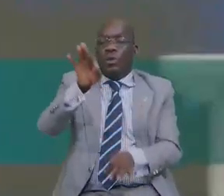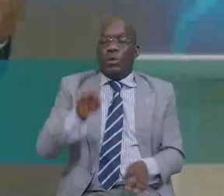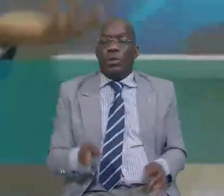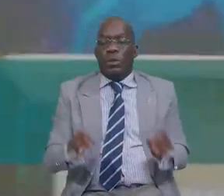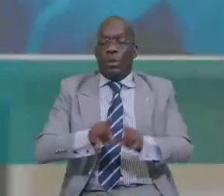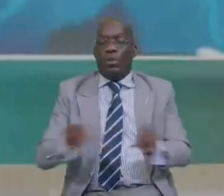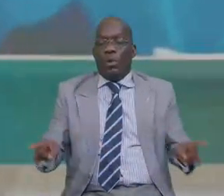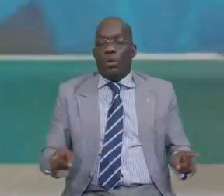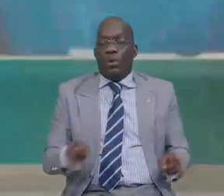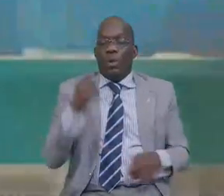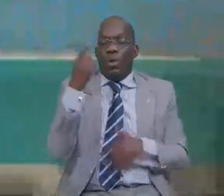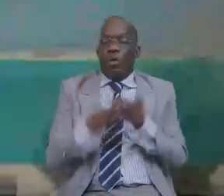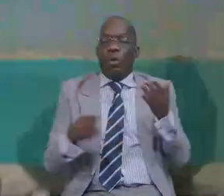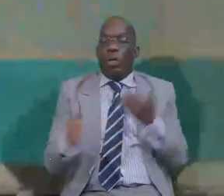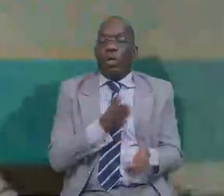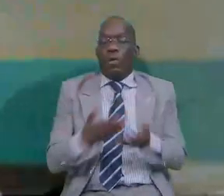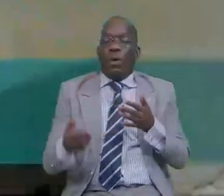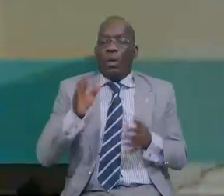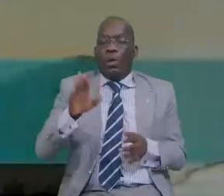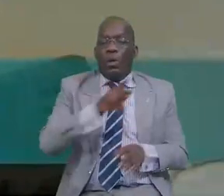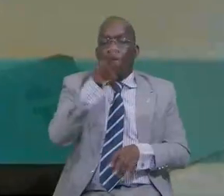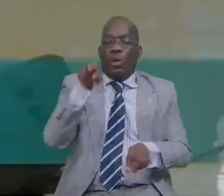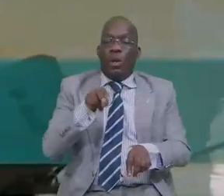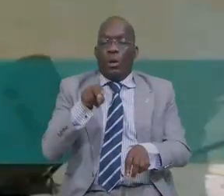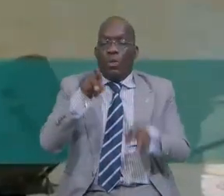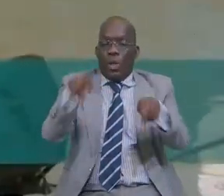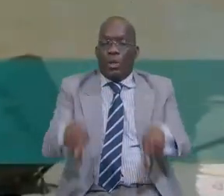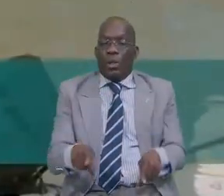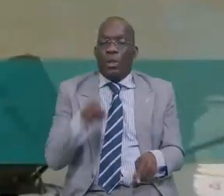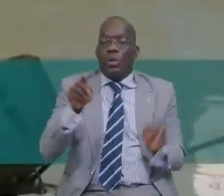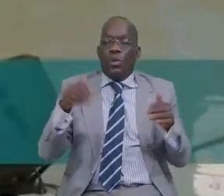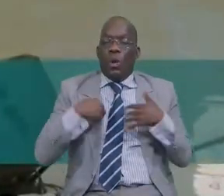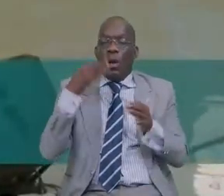esprits. Mais, quelle que soit ta personnalité, tu as la foi.